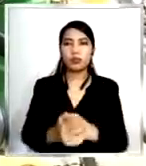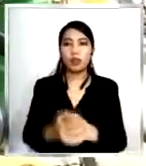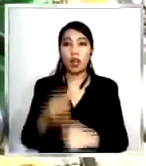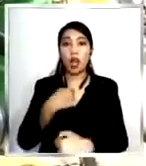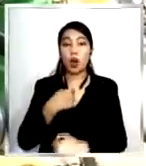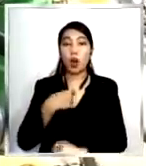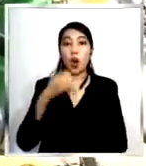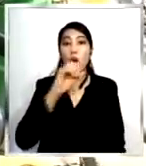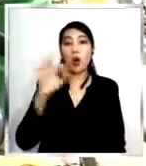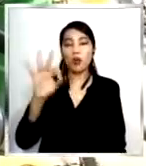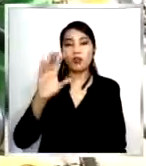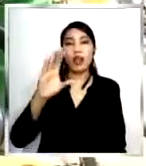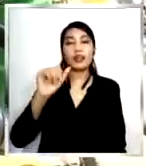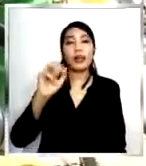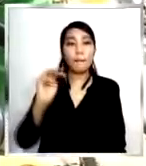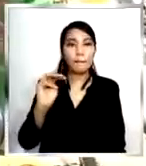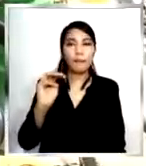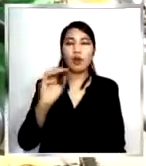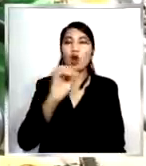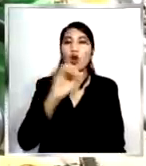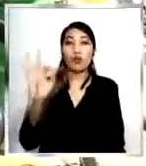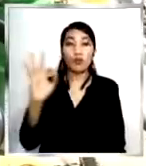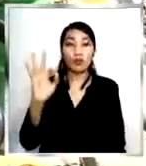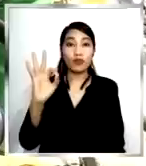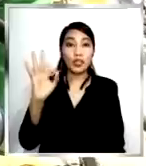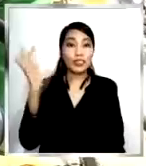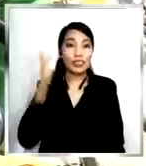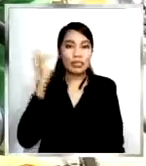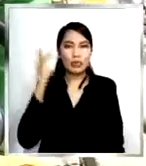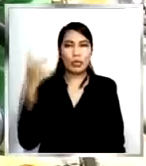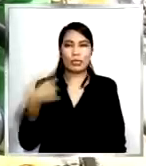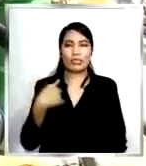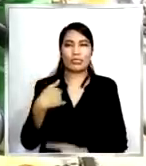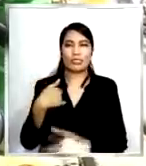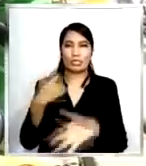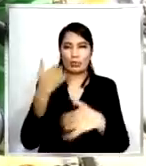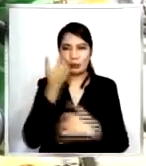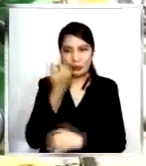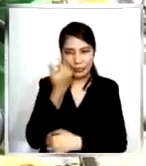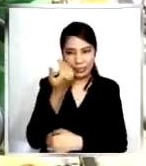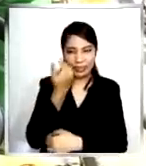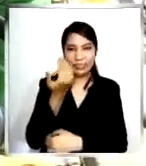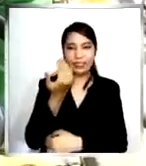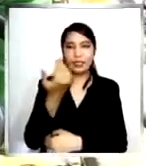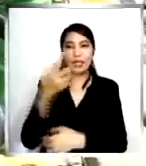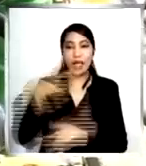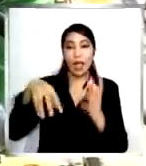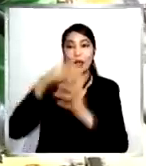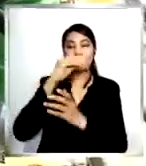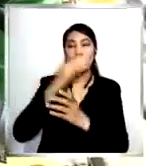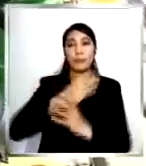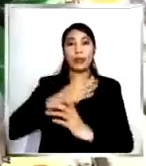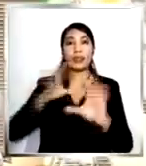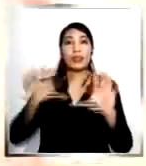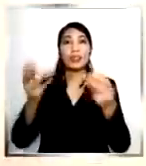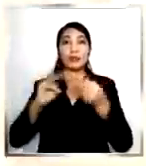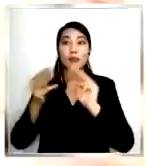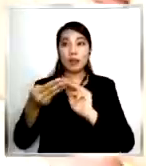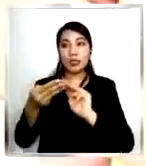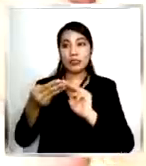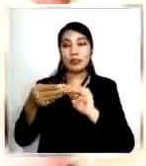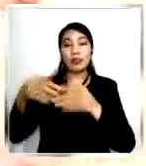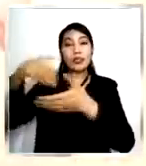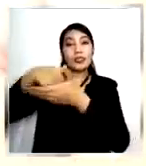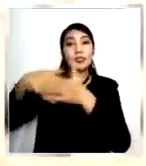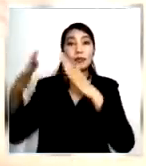po, na parang nahihiya rin po kasi syempre nasa labas po ko, tapos yung mga klase ko nasa loob ng bahay. Pero para sa akin, wala